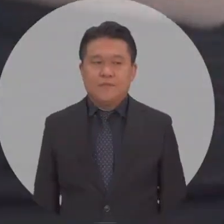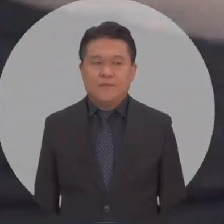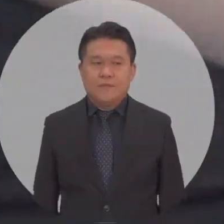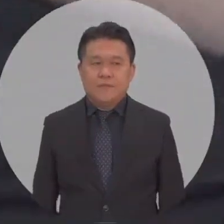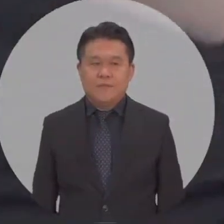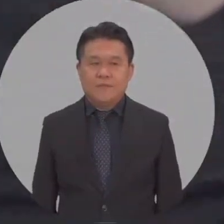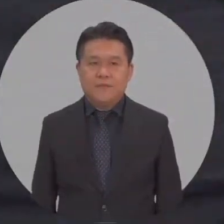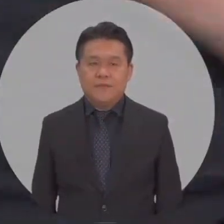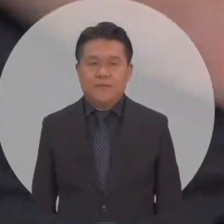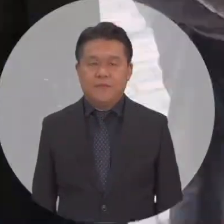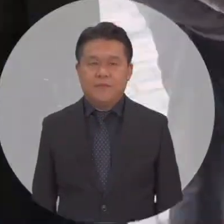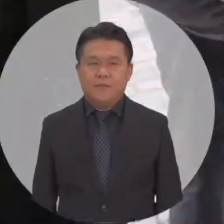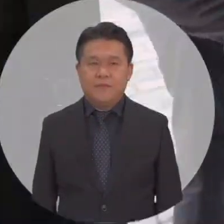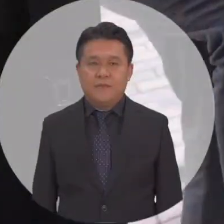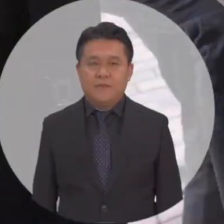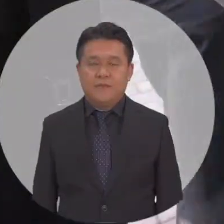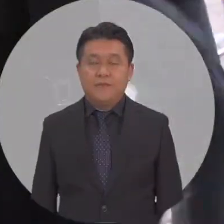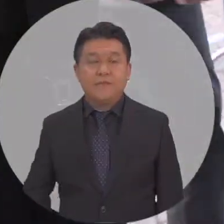안전벨트를 채워줍니다.